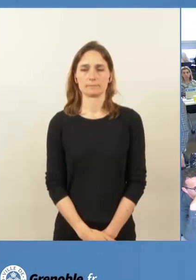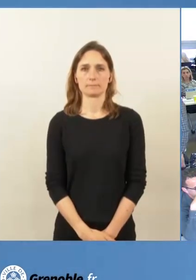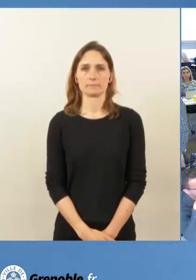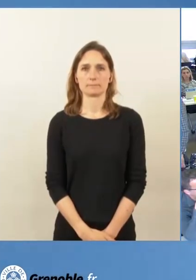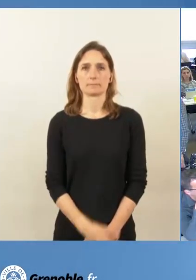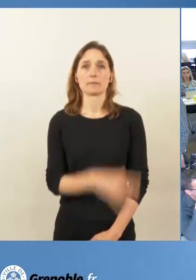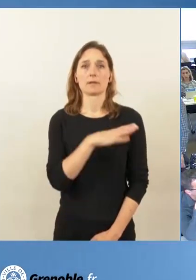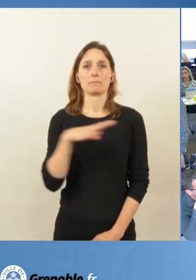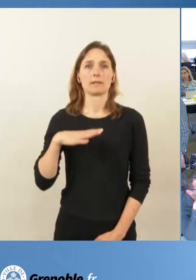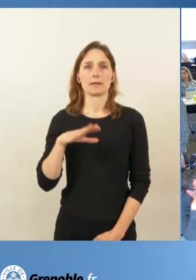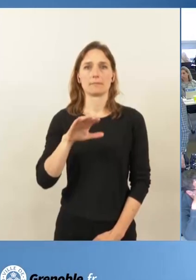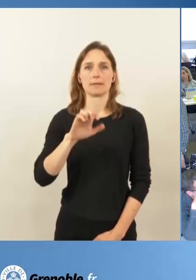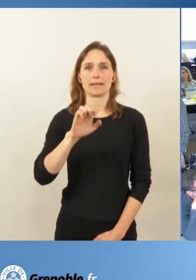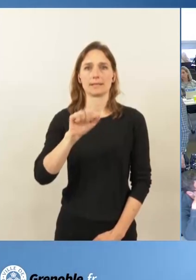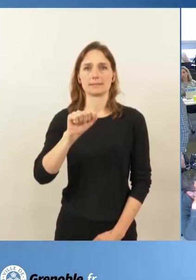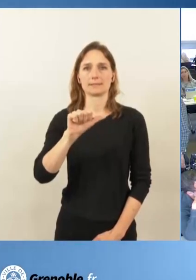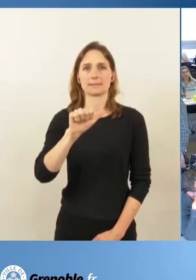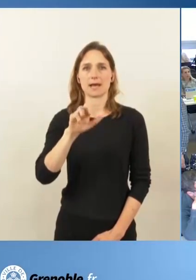Khadija et sawali